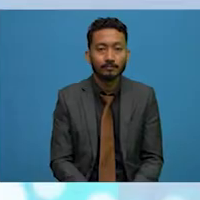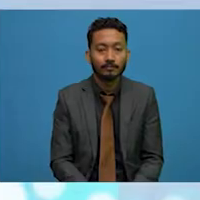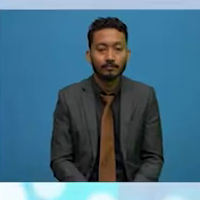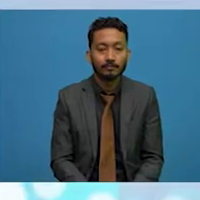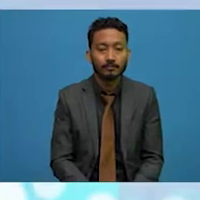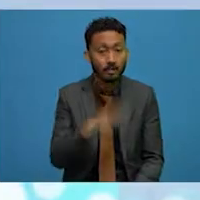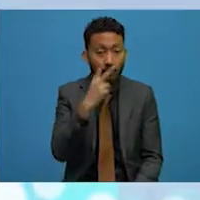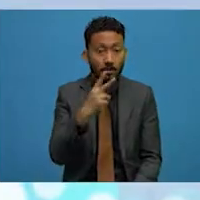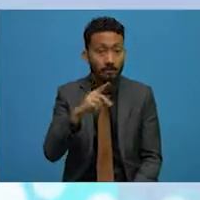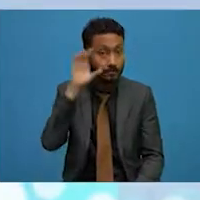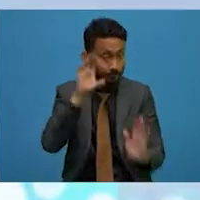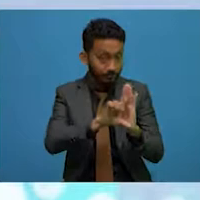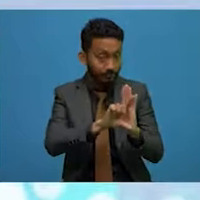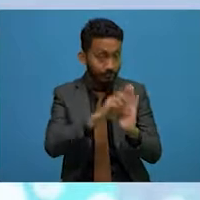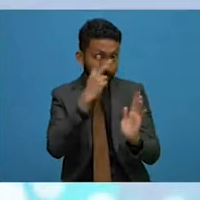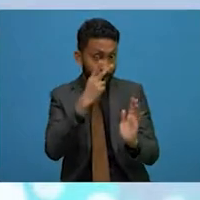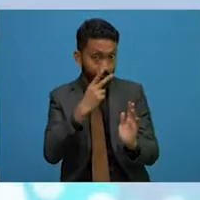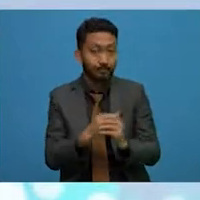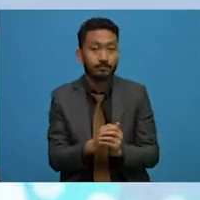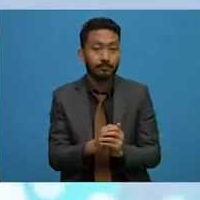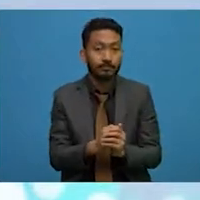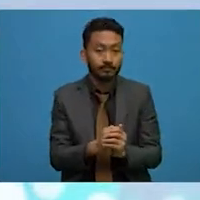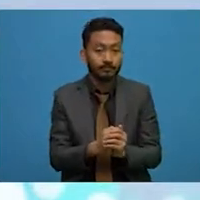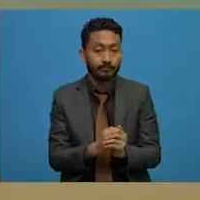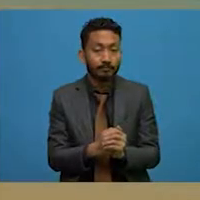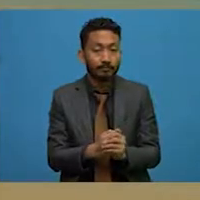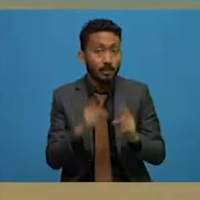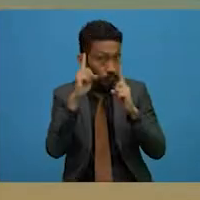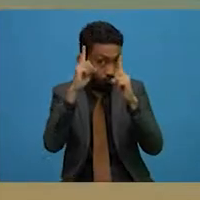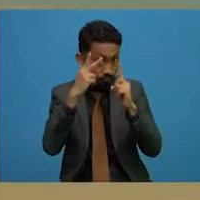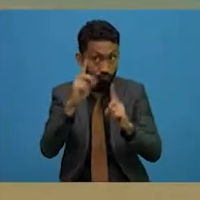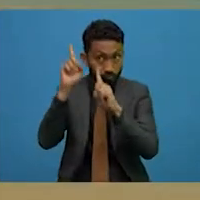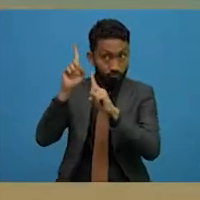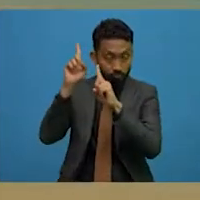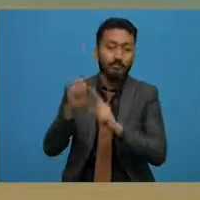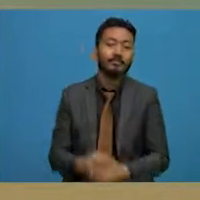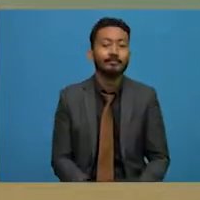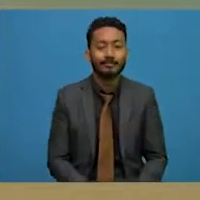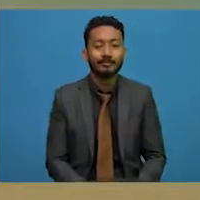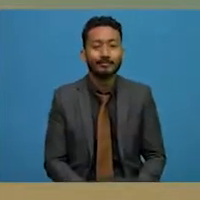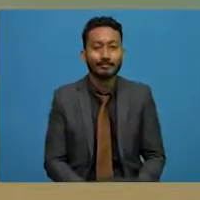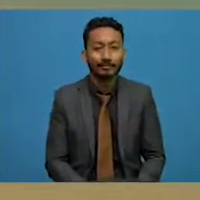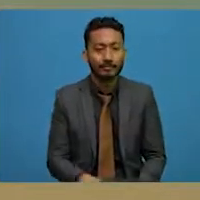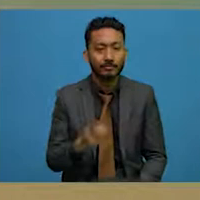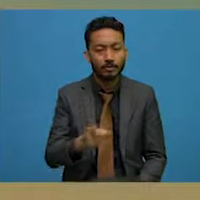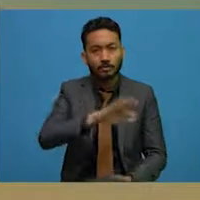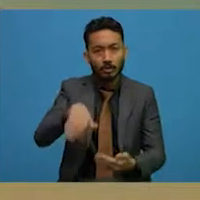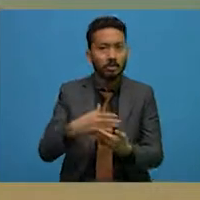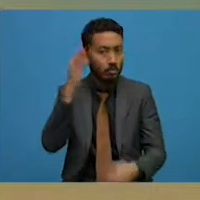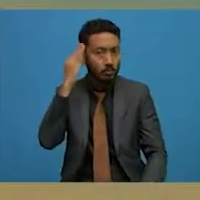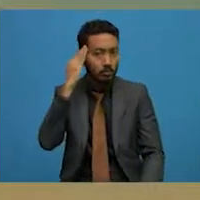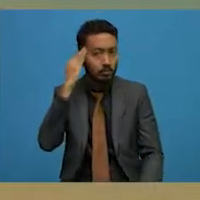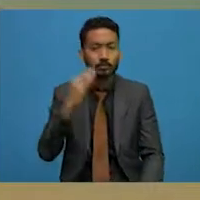Cikgu pasti kesemua aplikasi atau medium yang terpapar seperti komputer, telefon bimbit,